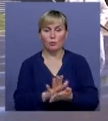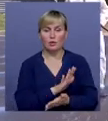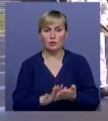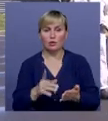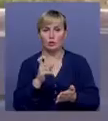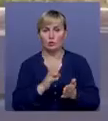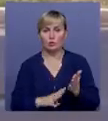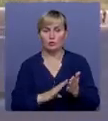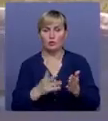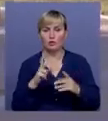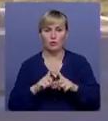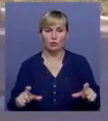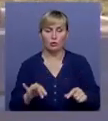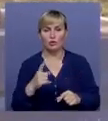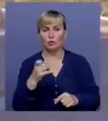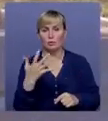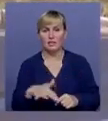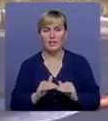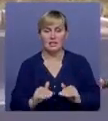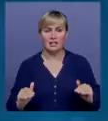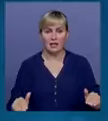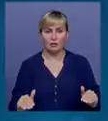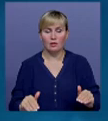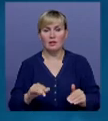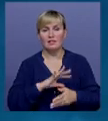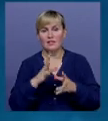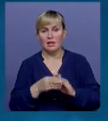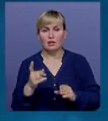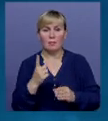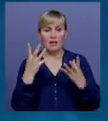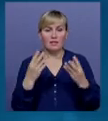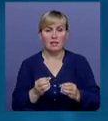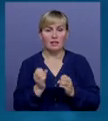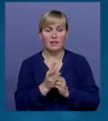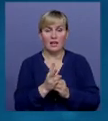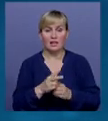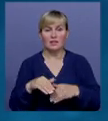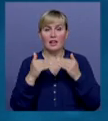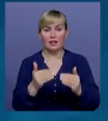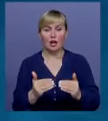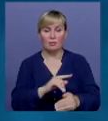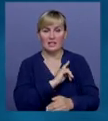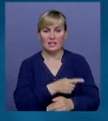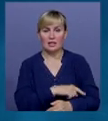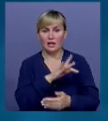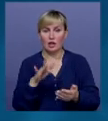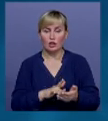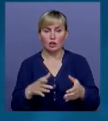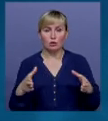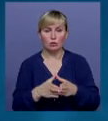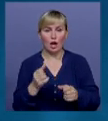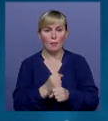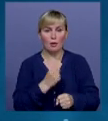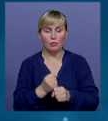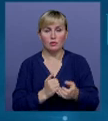продезинфицировано 192 школы и 150 детских садов. В целом за первый день 12-го этапа силами городских служб обработано